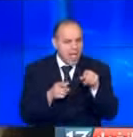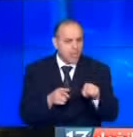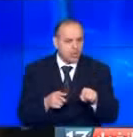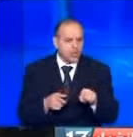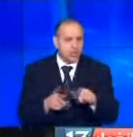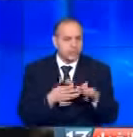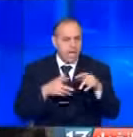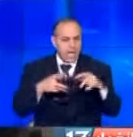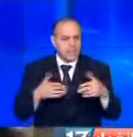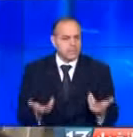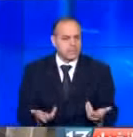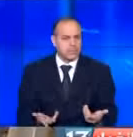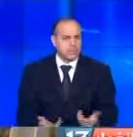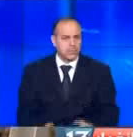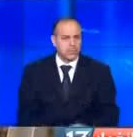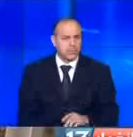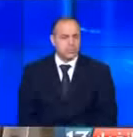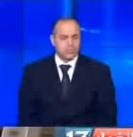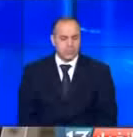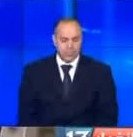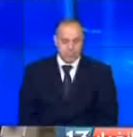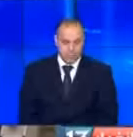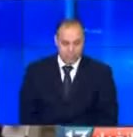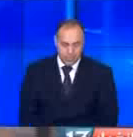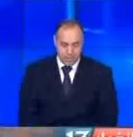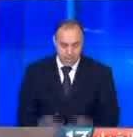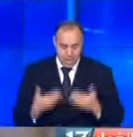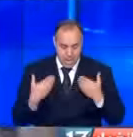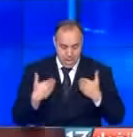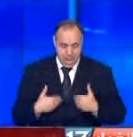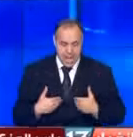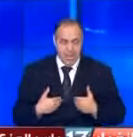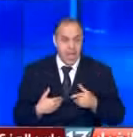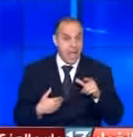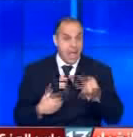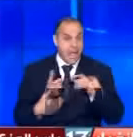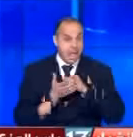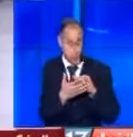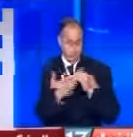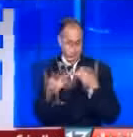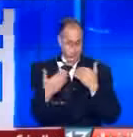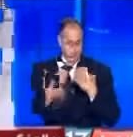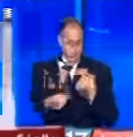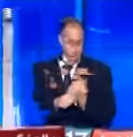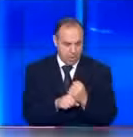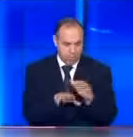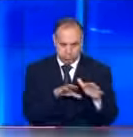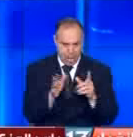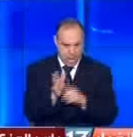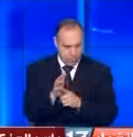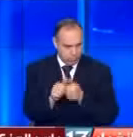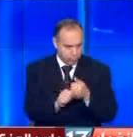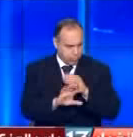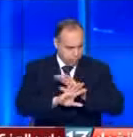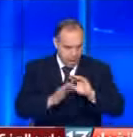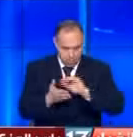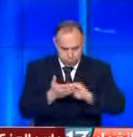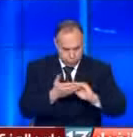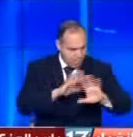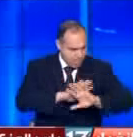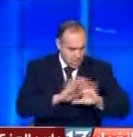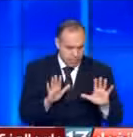أن توقع فيها لجنة باش نرجعوا الأمور إلى نصابها. واللي كان متسبب في معناتها